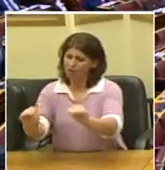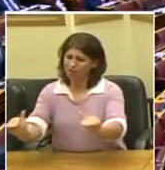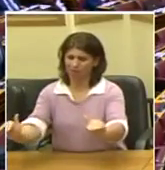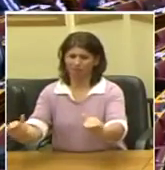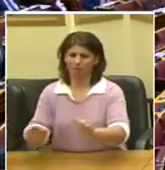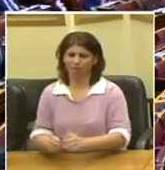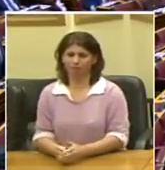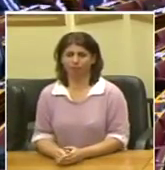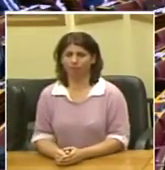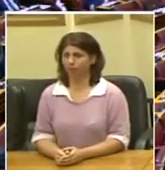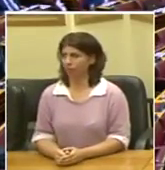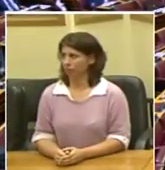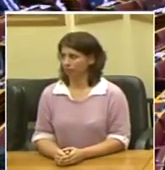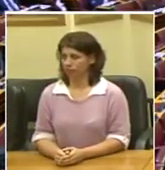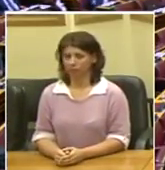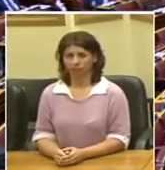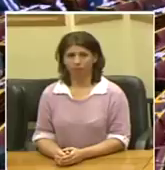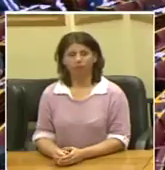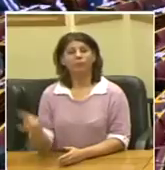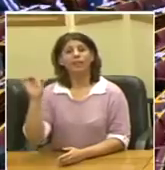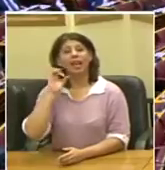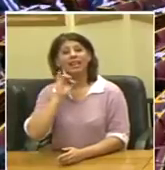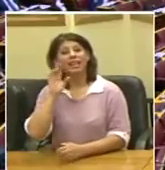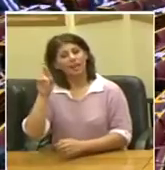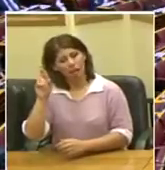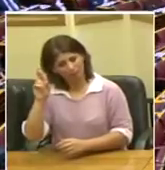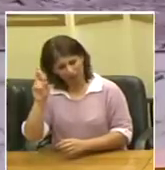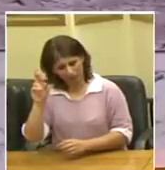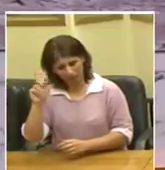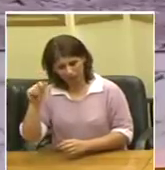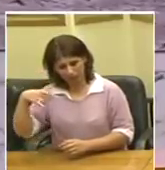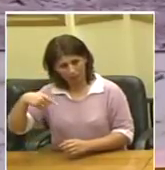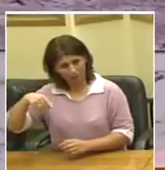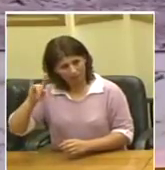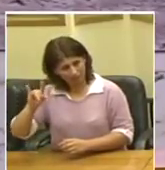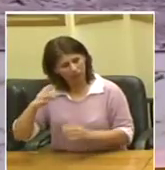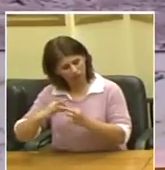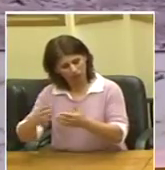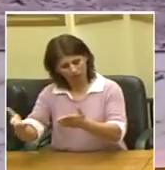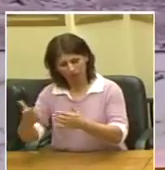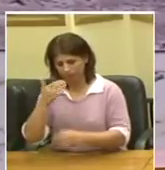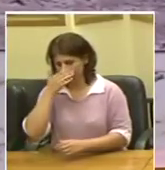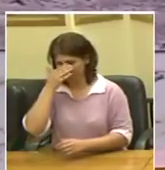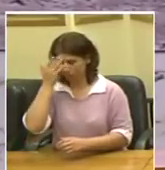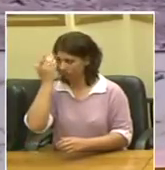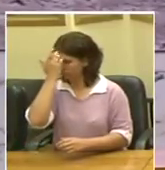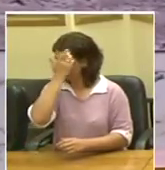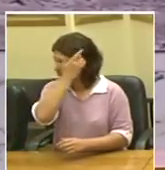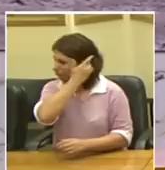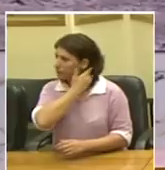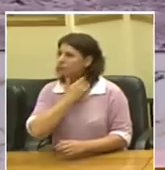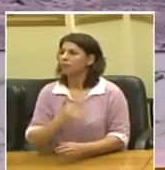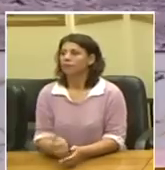με συγχωρήσετε κύριε Ράπτη, με συγχωρείτε. Ευχαριστώ. Εντάξει, να το δω. Κυρία Ράπτη, ένα λεπτό, με